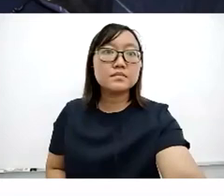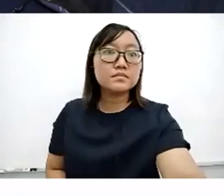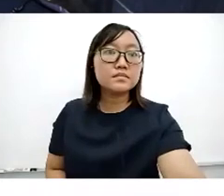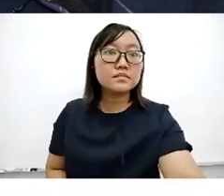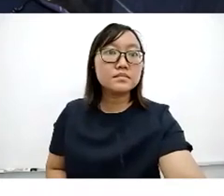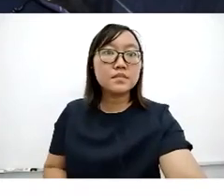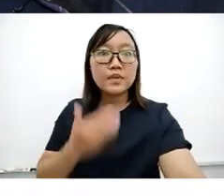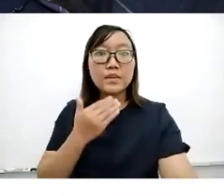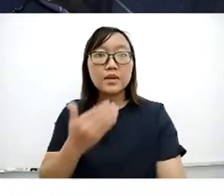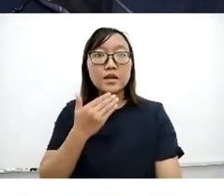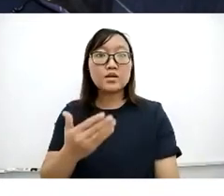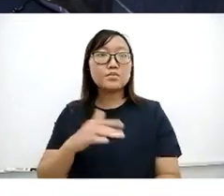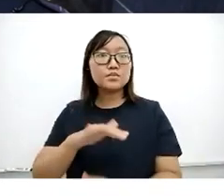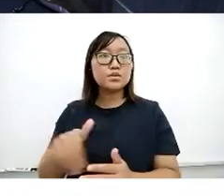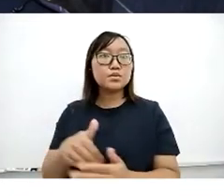ini